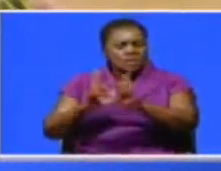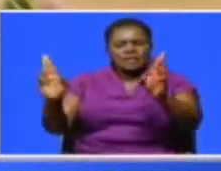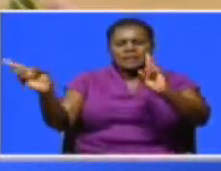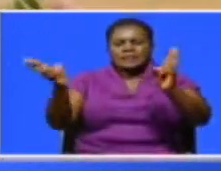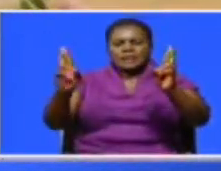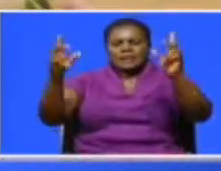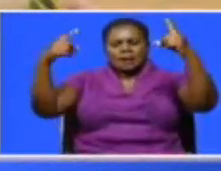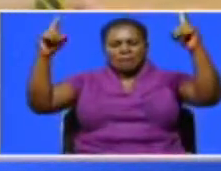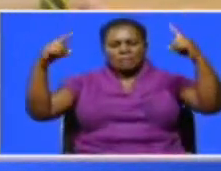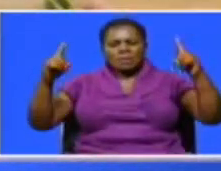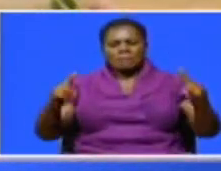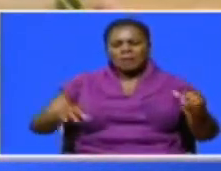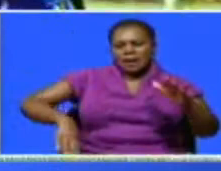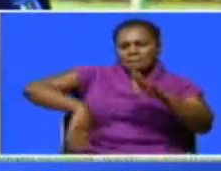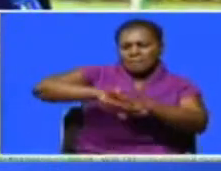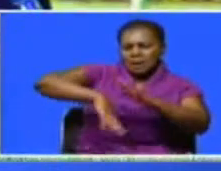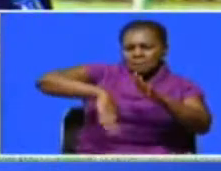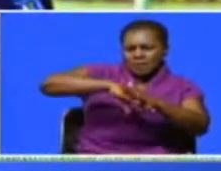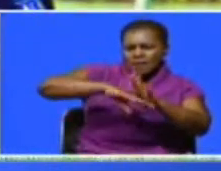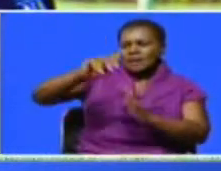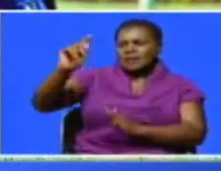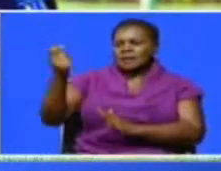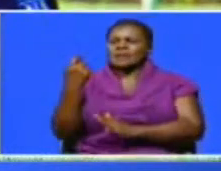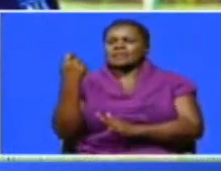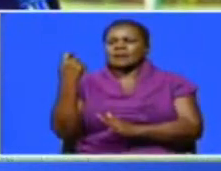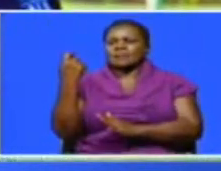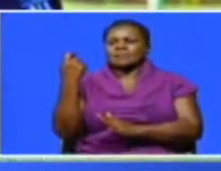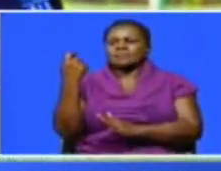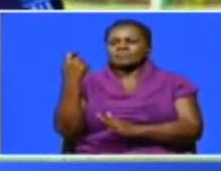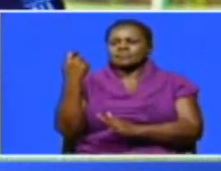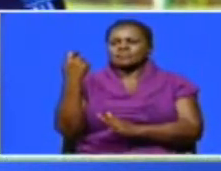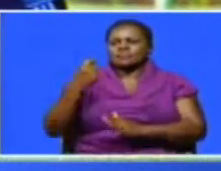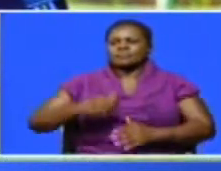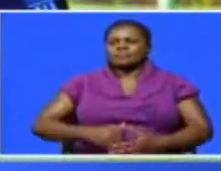tayari kushamiri kwenye soka la Kenya. Ahmed Bahaj, KTN Michezo.